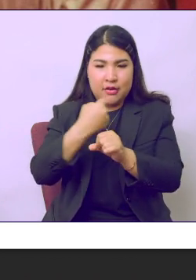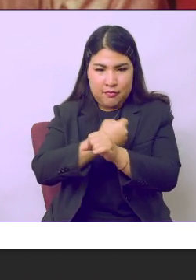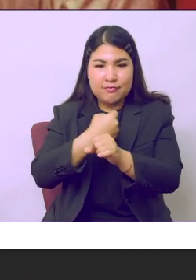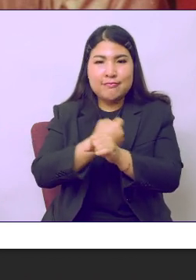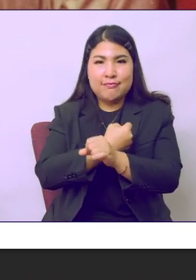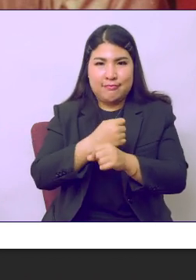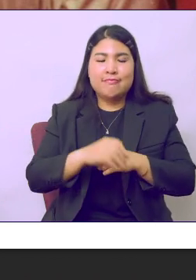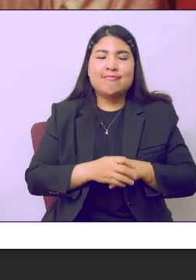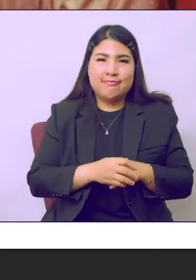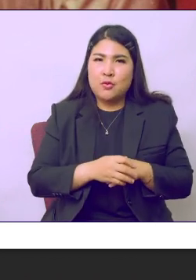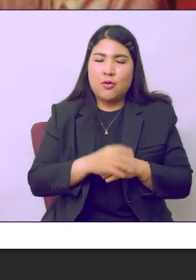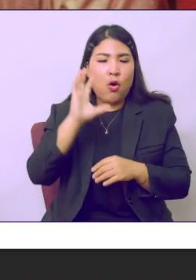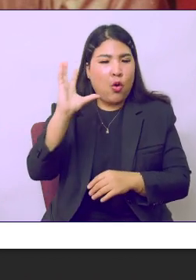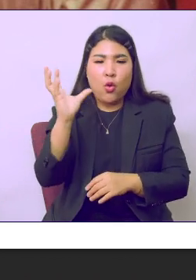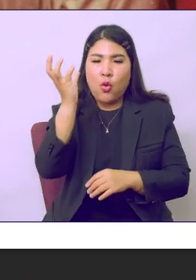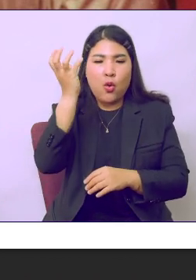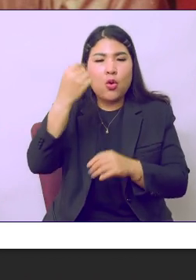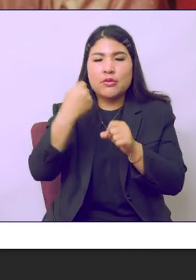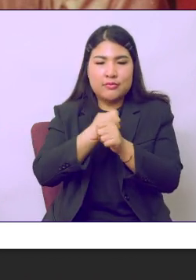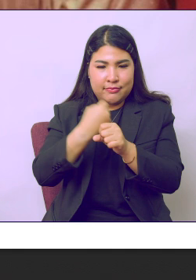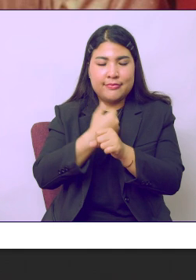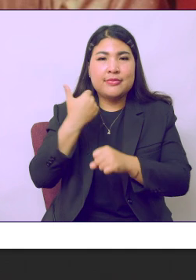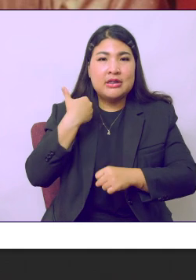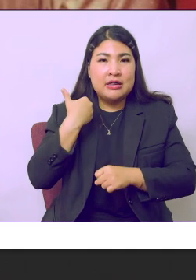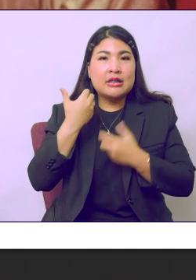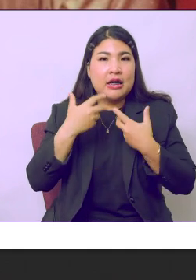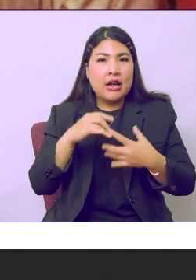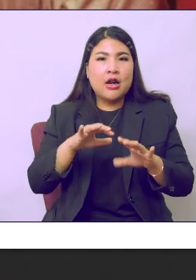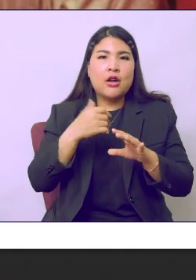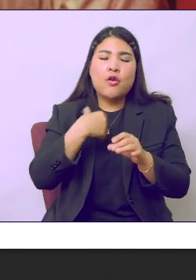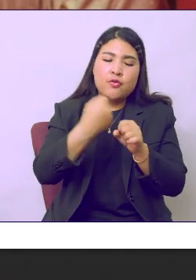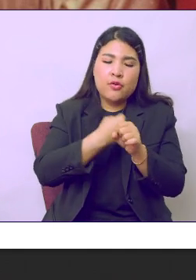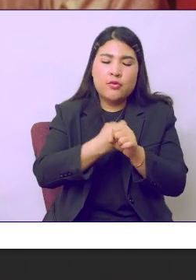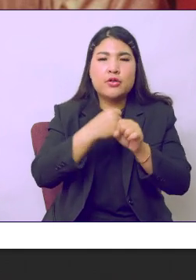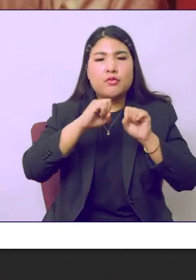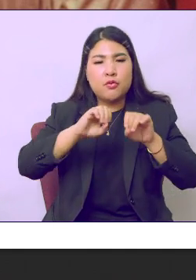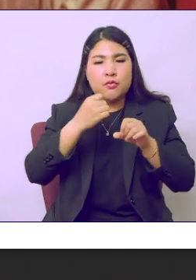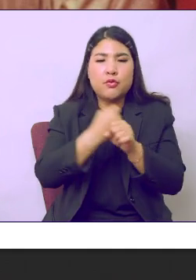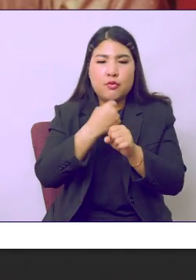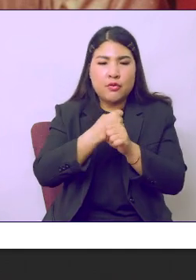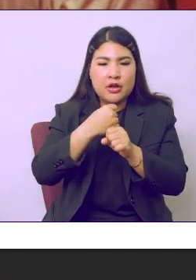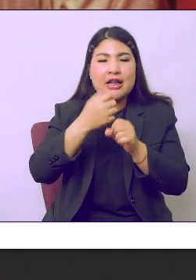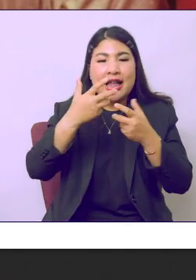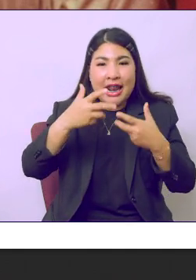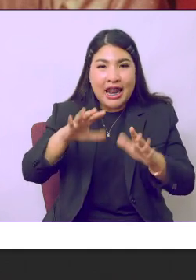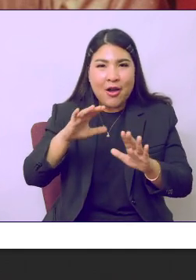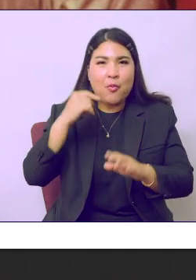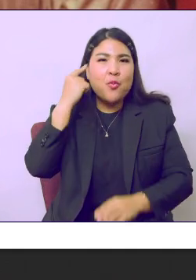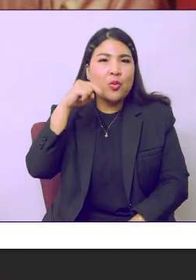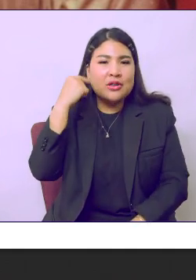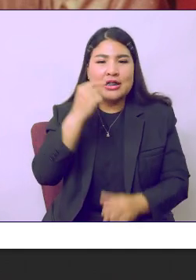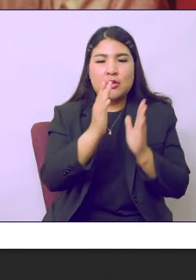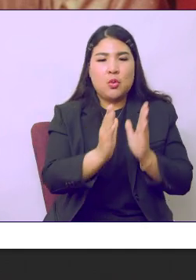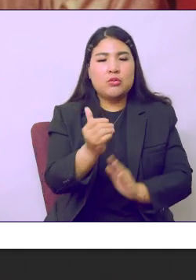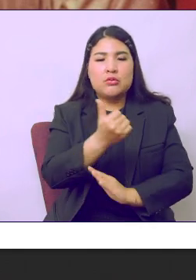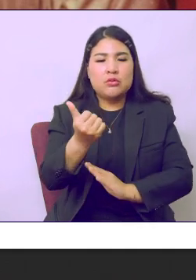ครับเป็นผู้หญิงคนแรกของโลกได้ฝึกโยคะนะครับแล้วก็จากนั้นน่ะจากอินดาเดวีได้ฝึกเนี่ยก็เลยมีการผู้หญิงเนี่ยได้เข้าไปฝึกนะ